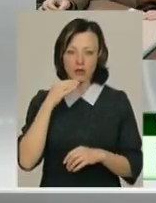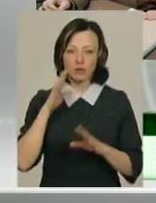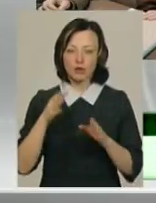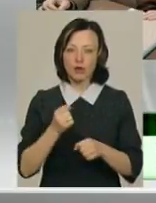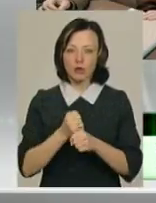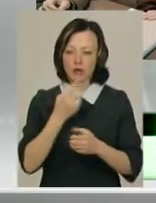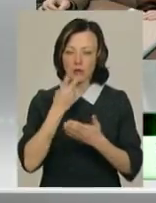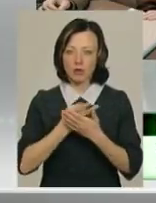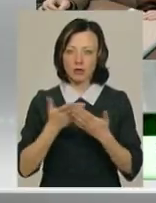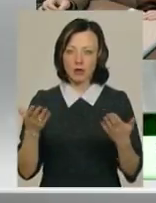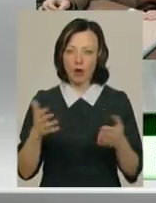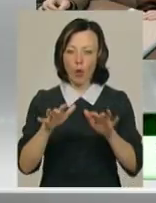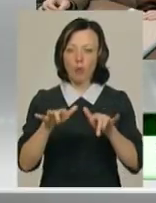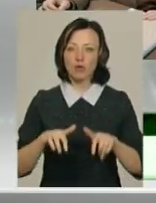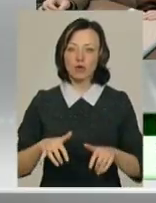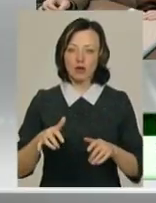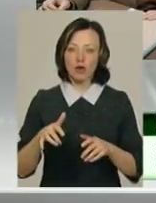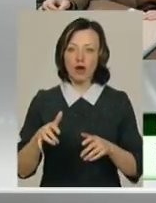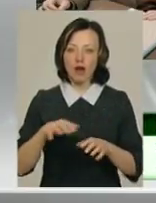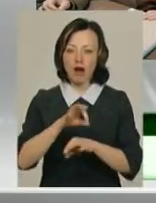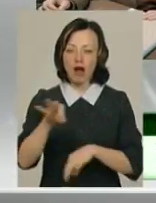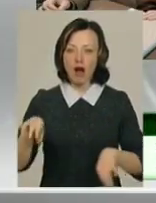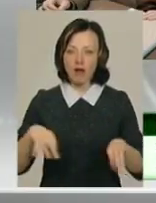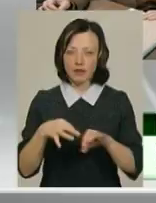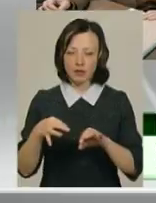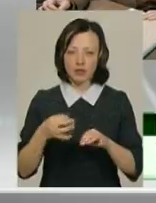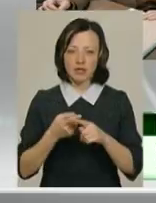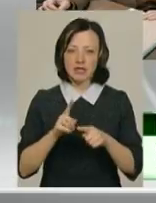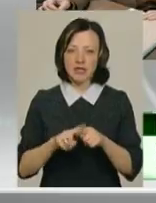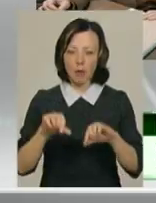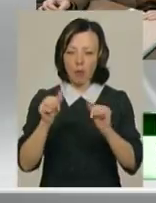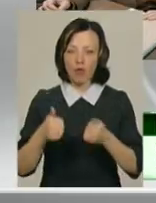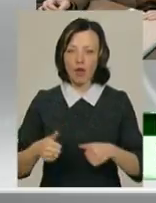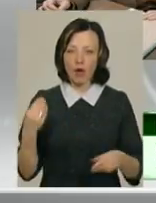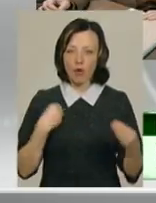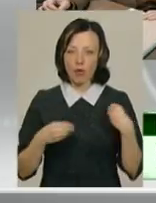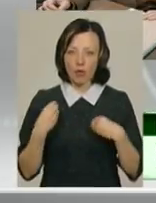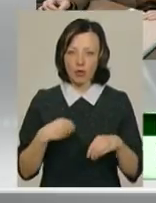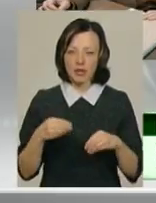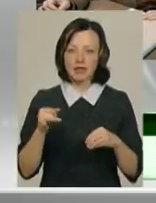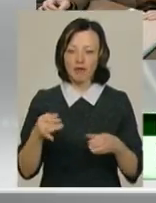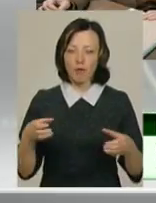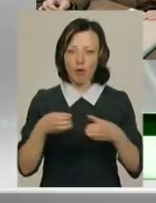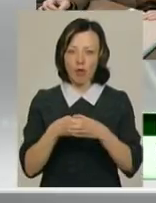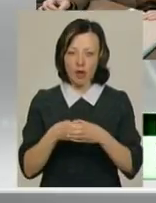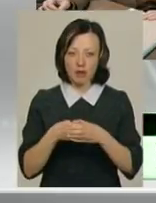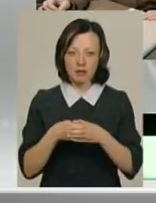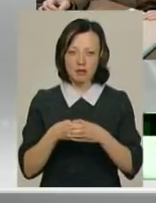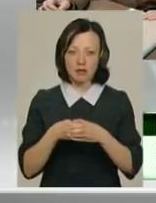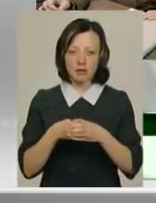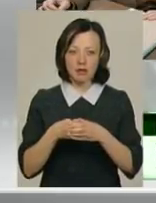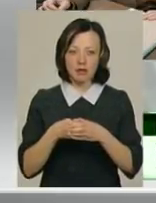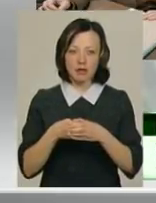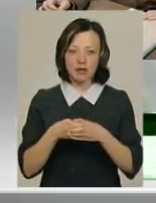робіт, представлених комп'ютерною графікою. Ще 6 моделей одягу, 3 моделі з колекції «Гуцульська